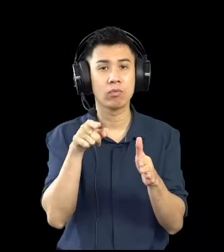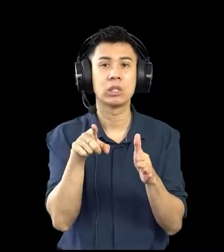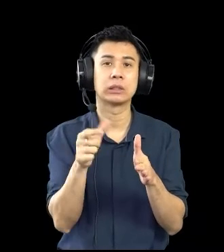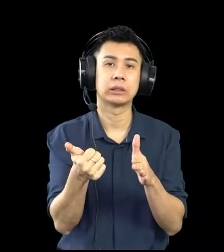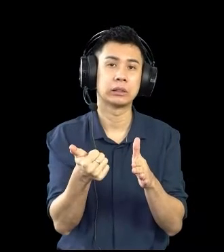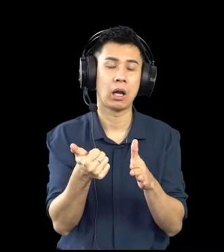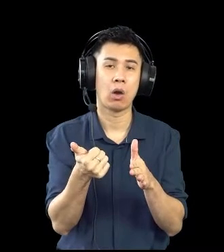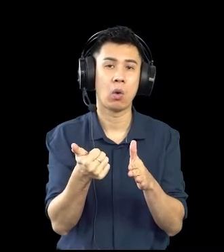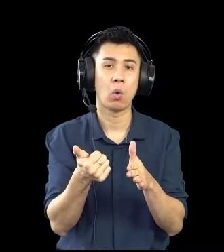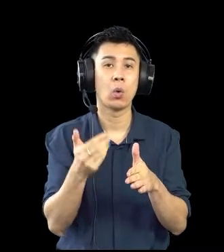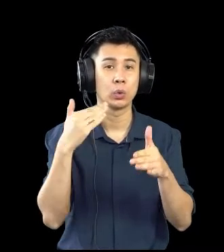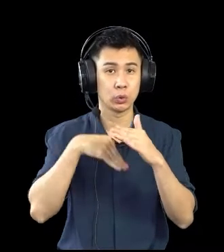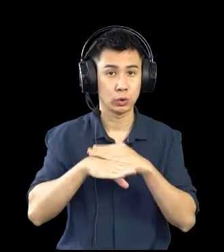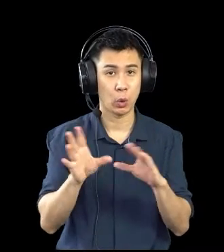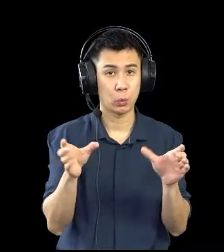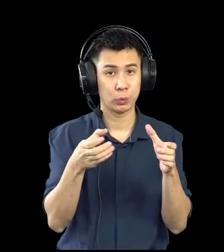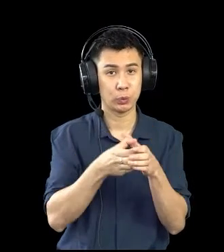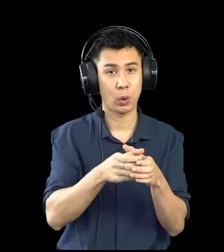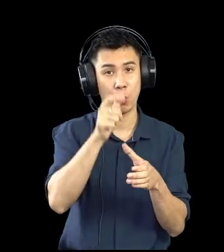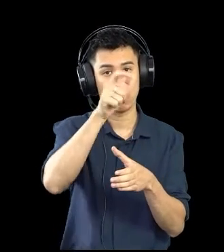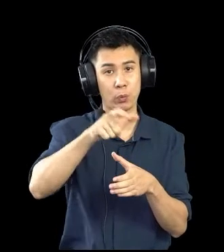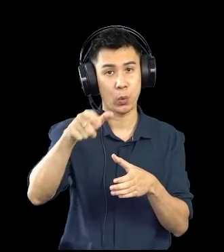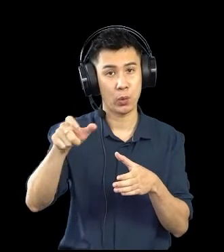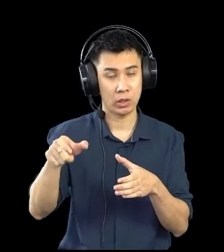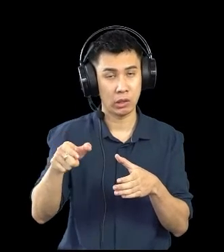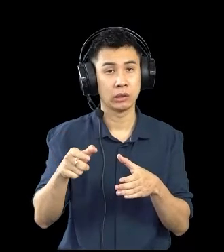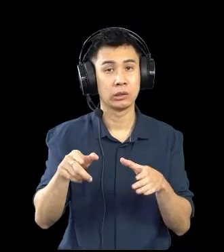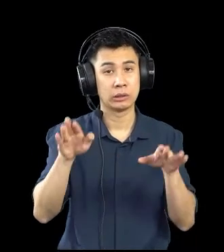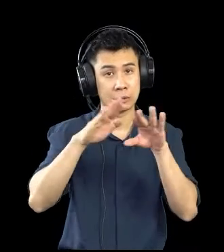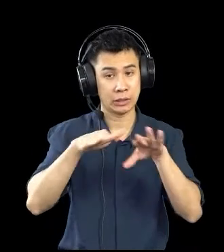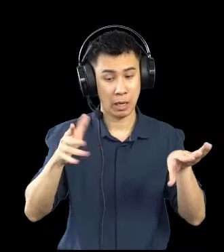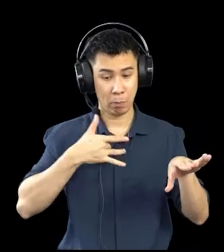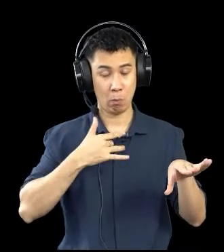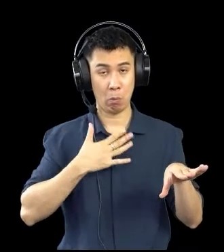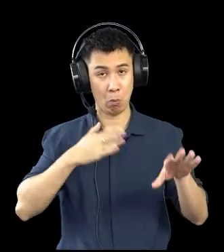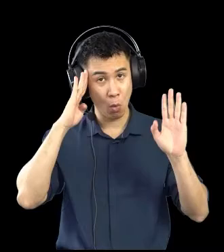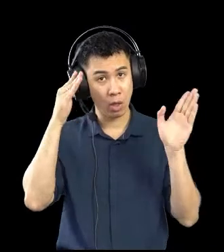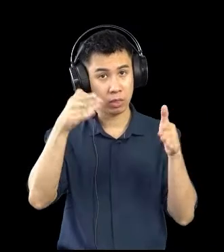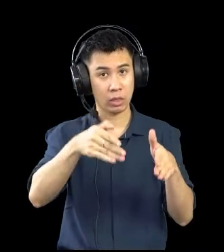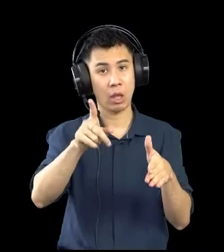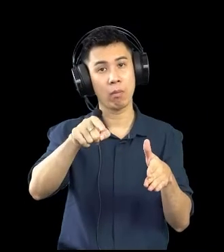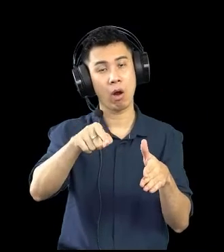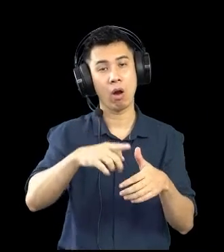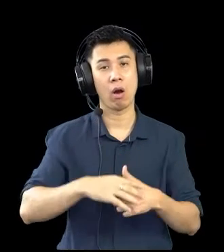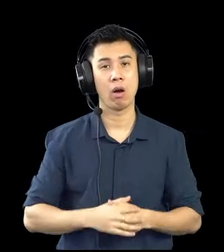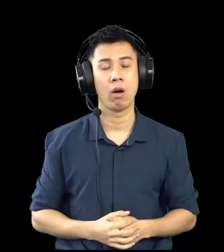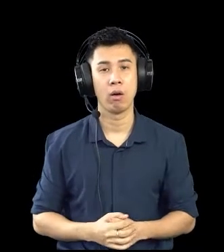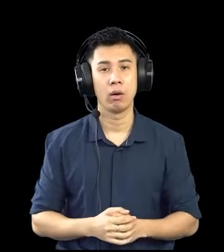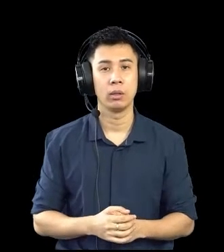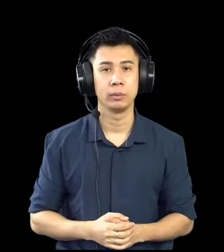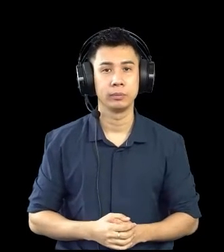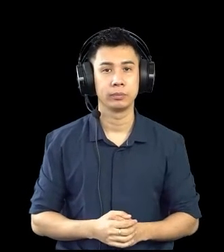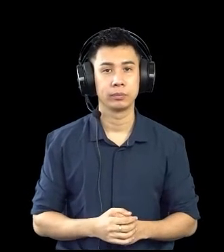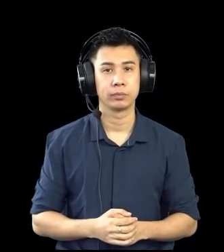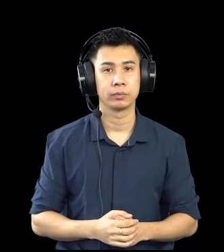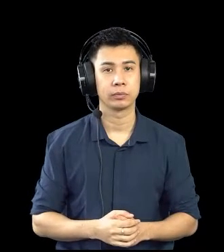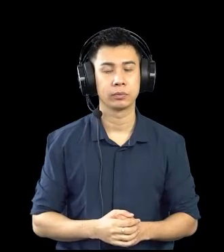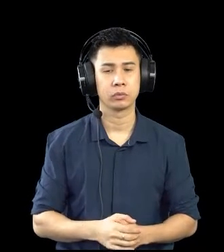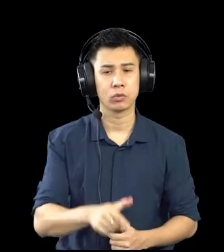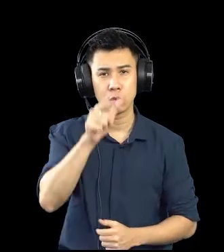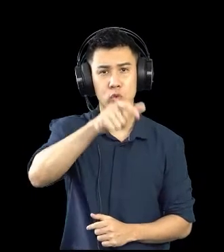một phần liên quan đến nhóm đối tượng mà tổ chức Chai Fan cũng rất là quan tâm về nhóm đối tượng yếu thế và nhóm đối